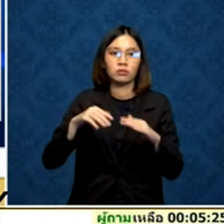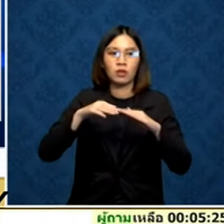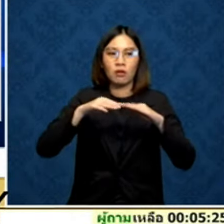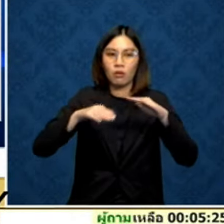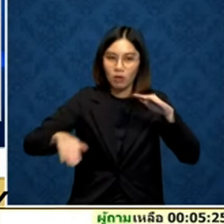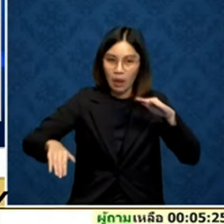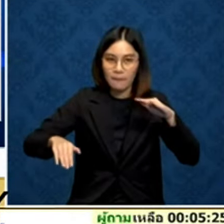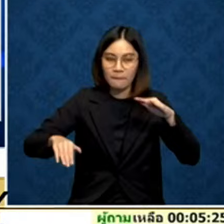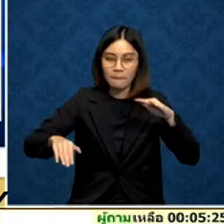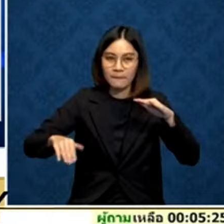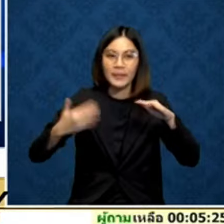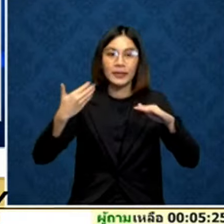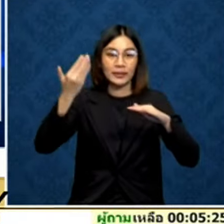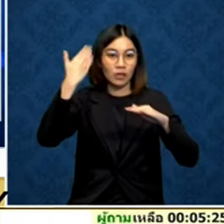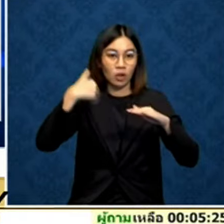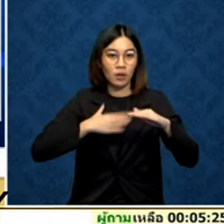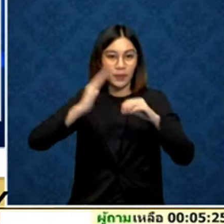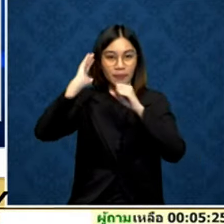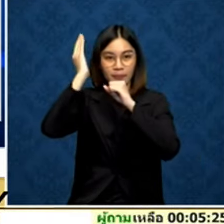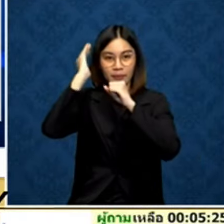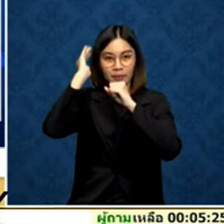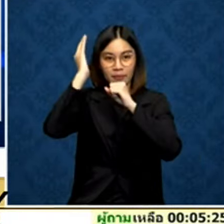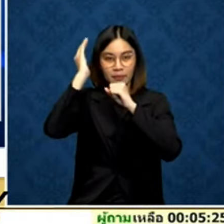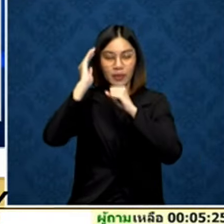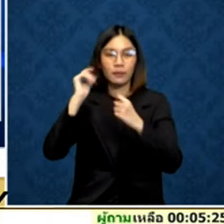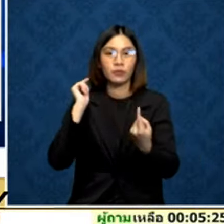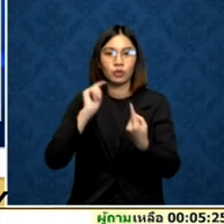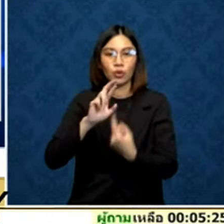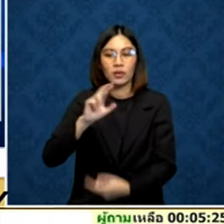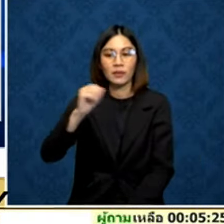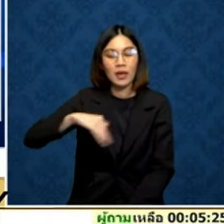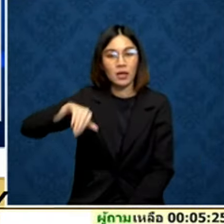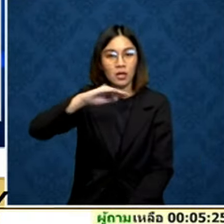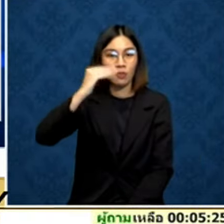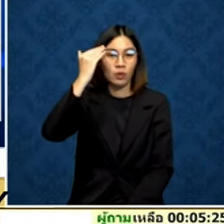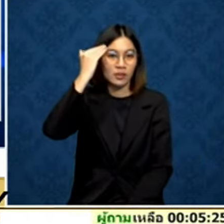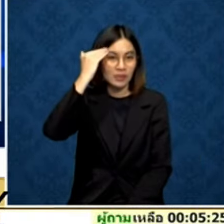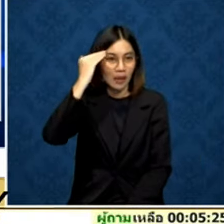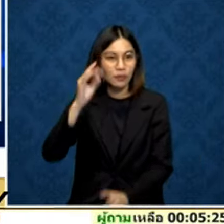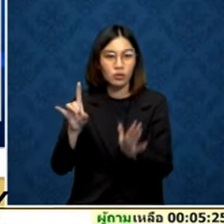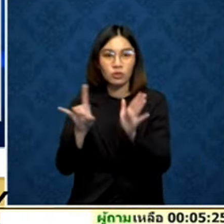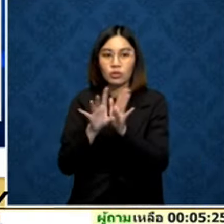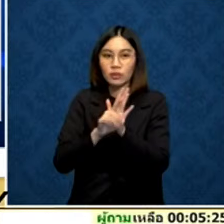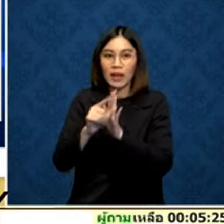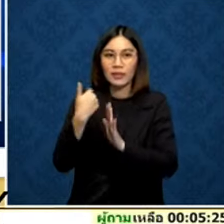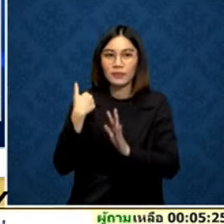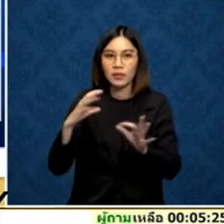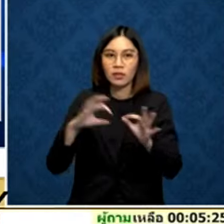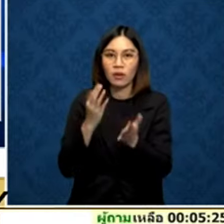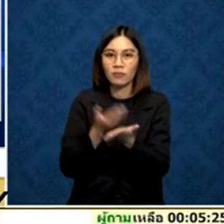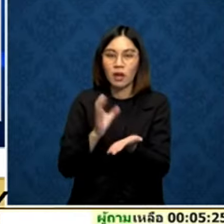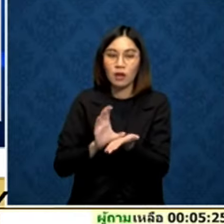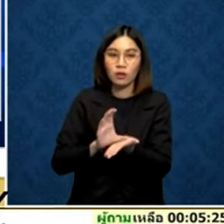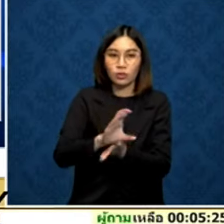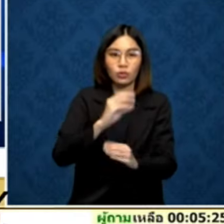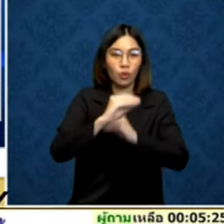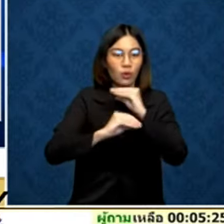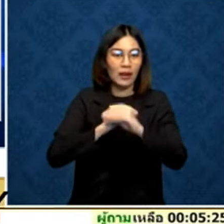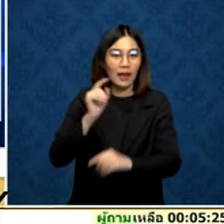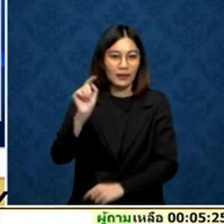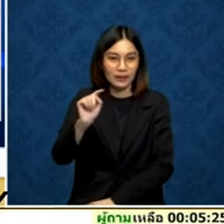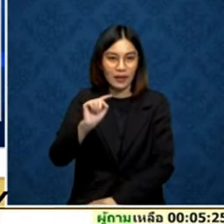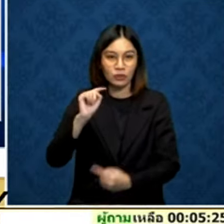ที่ผมเคยแจ้งให้ทางสภาทราบไปว่าครั้งสุดท้ายที่เรามีโครงการลงทุนโครงการใหญ่ๆเนี่ยก็คือโครง